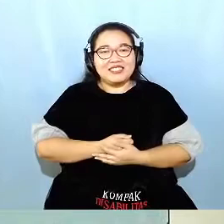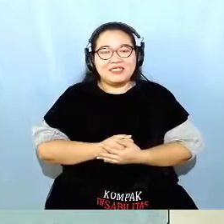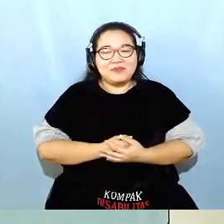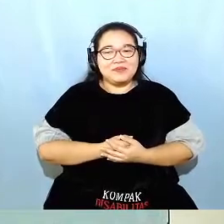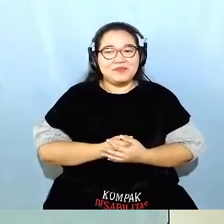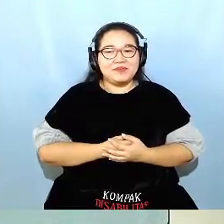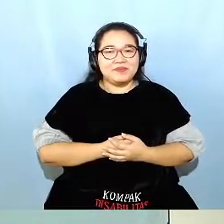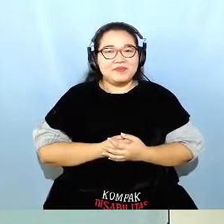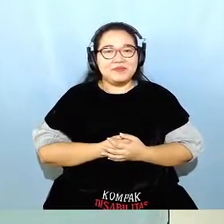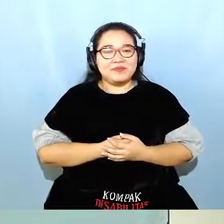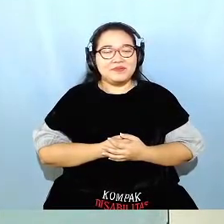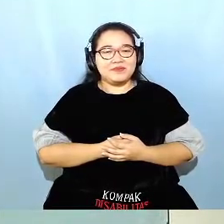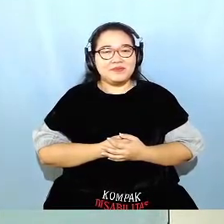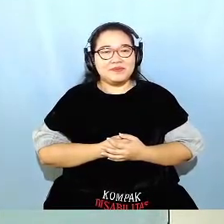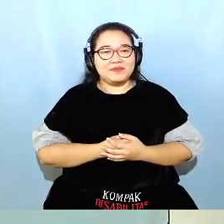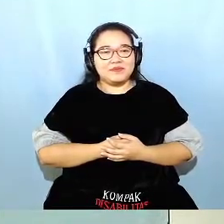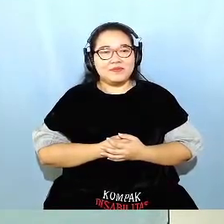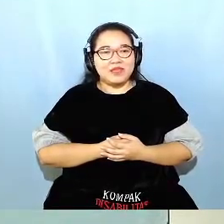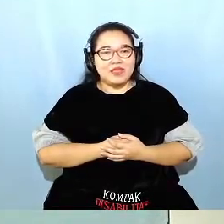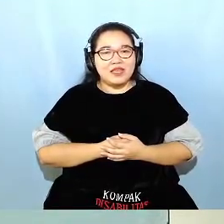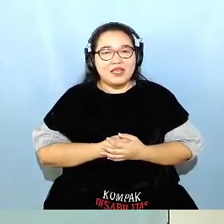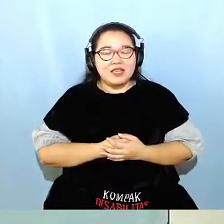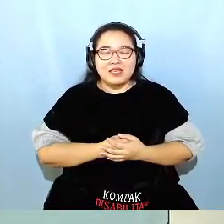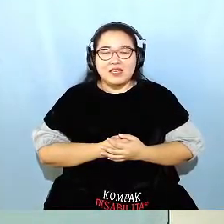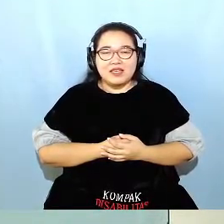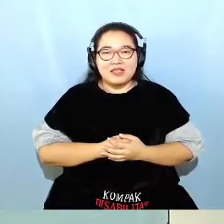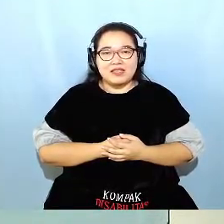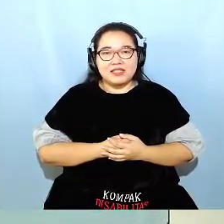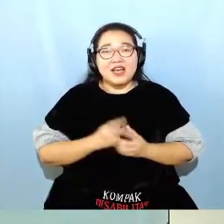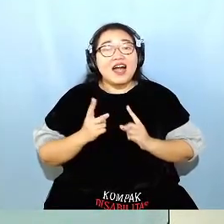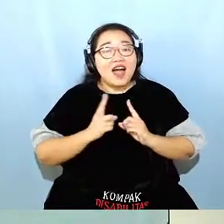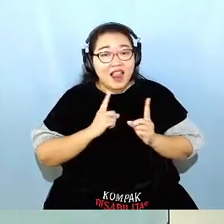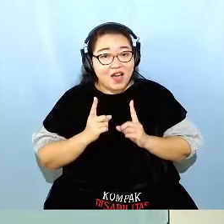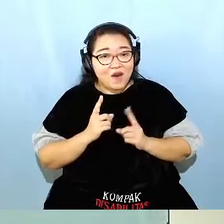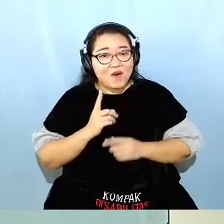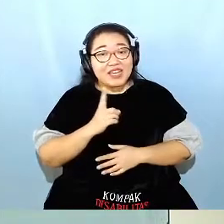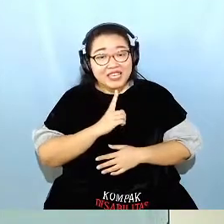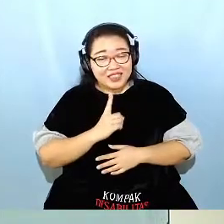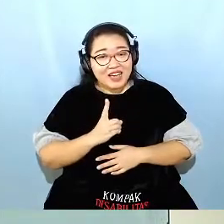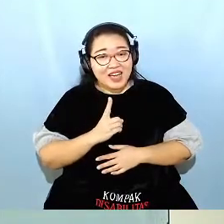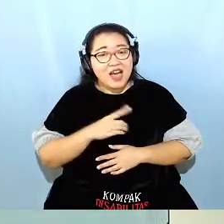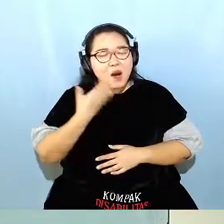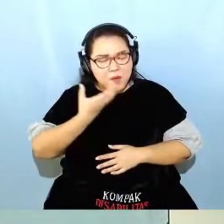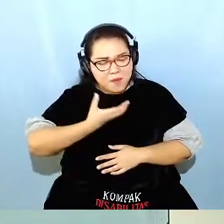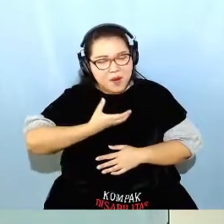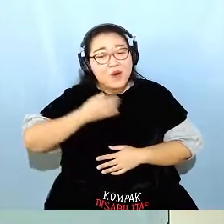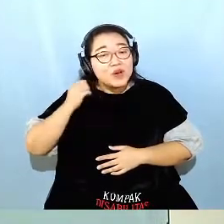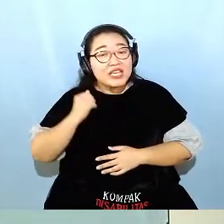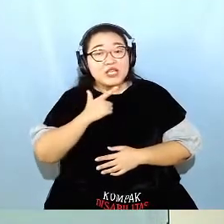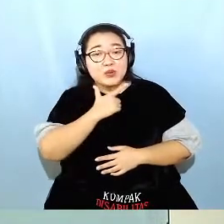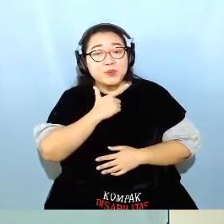kalau kamu, kalau engkau mau hidup dalam kebersamaan yang